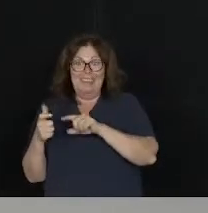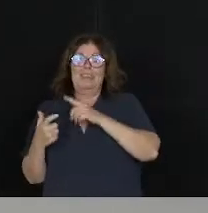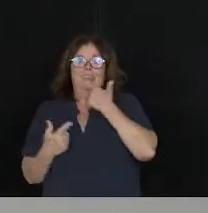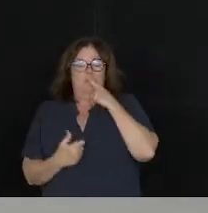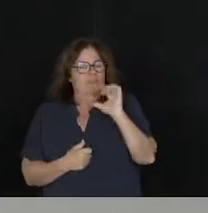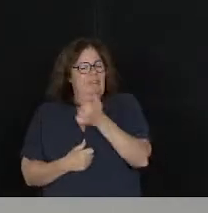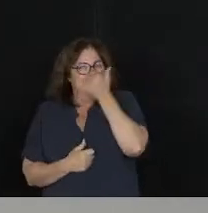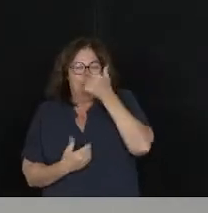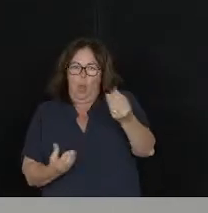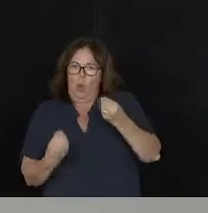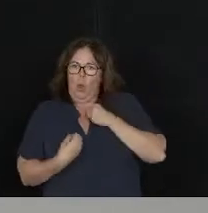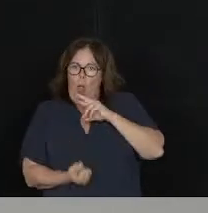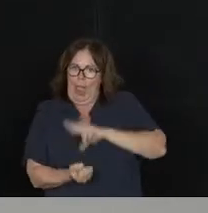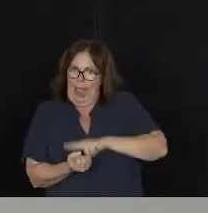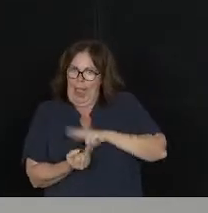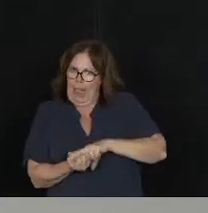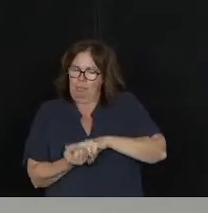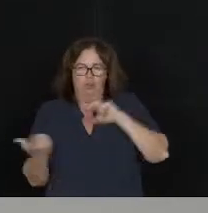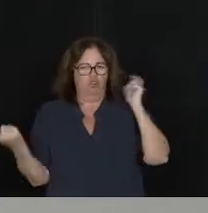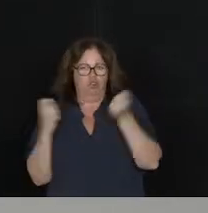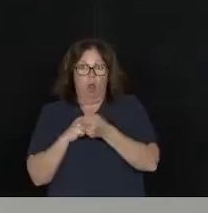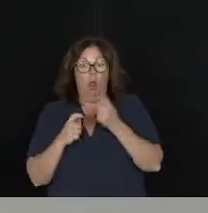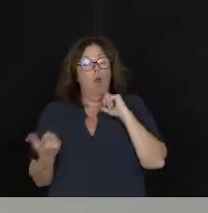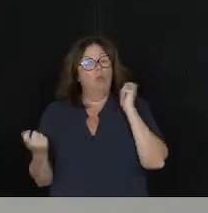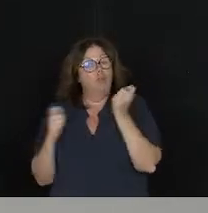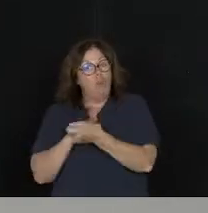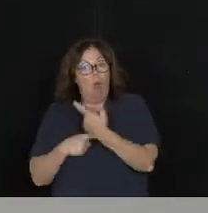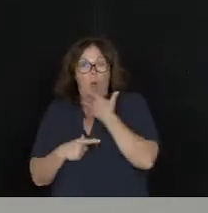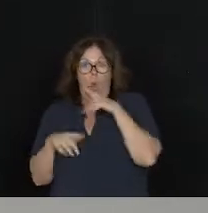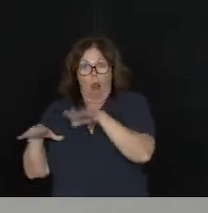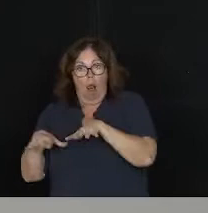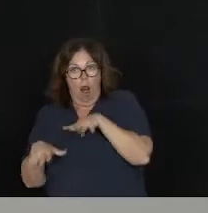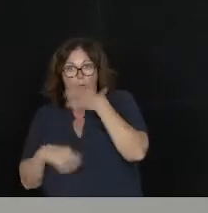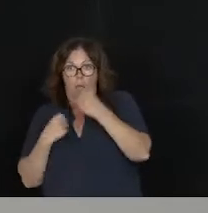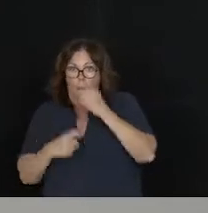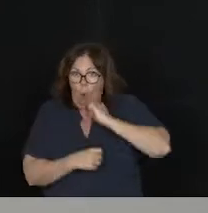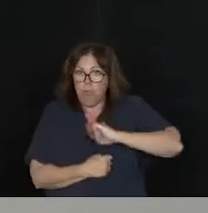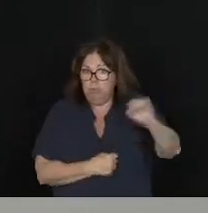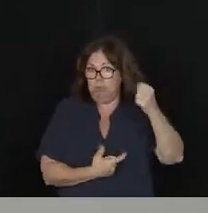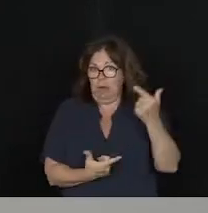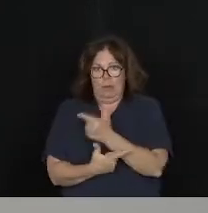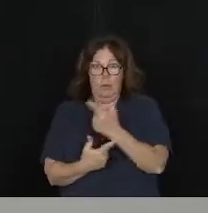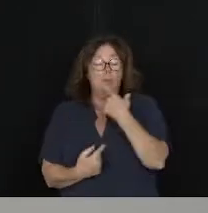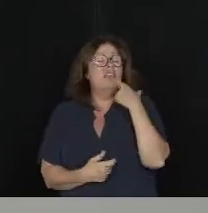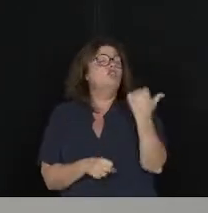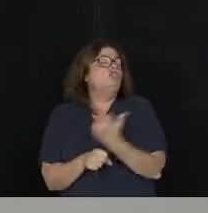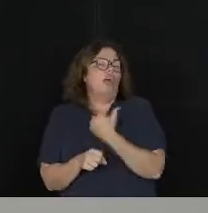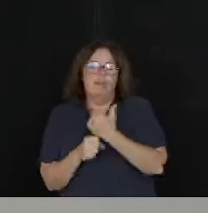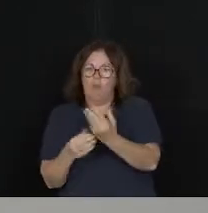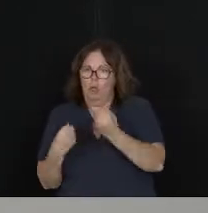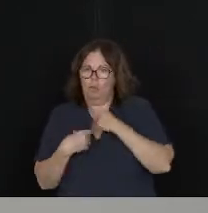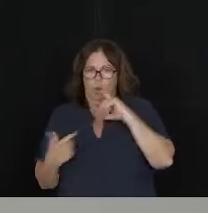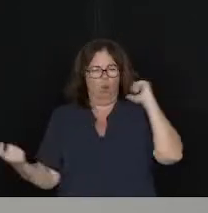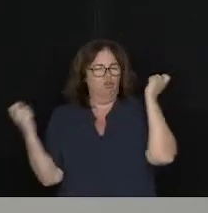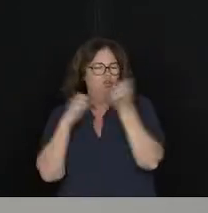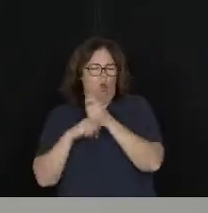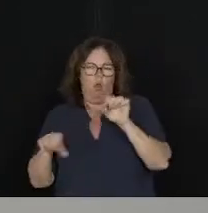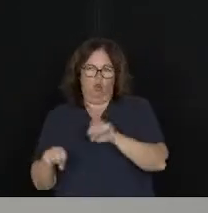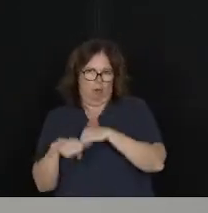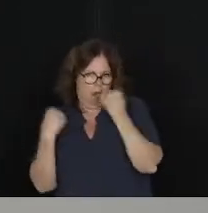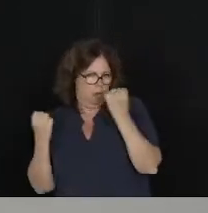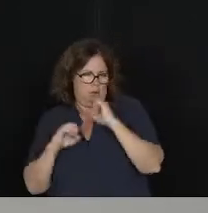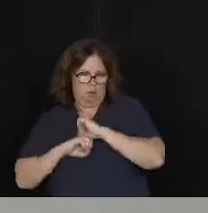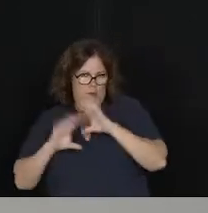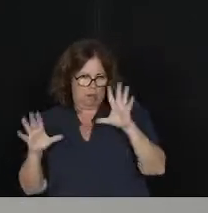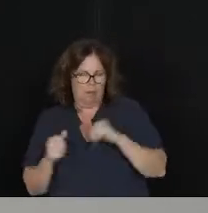rythmes scolaires, les ralentit ou les accélère, mais les perturbe à chaque fois, et elle en subvertit les cadres. Si on